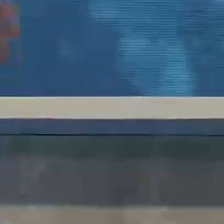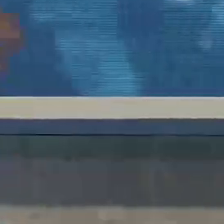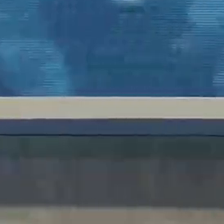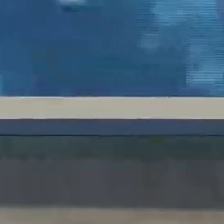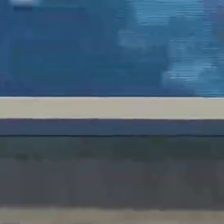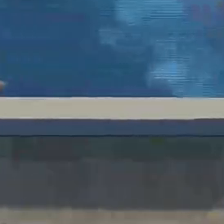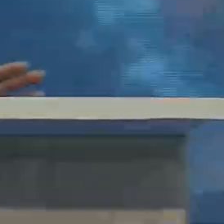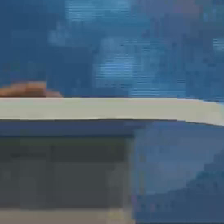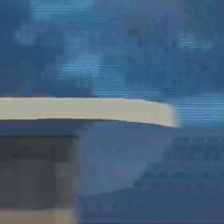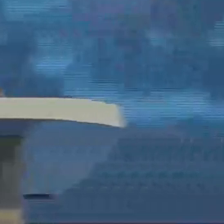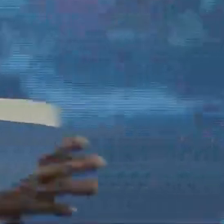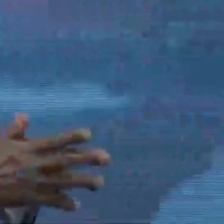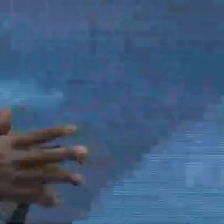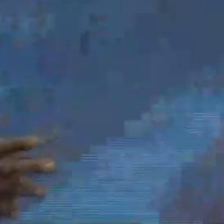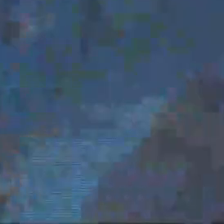C'est toi qui as bougé.